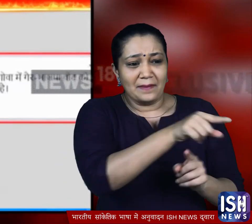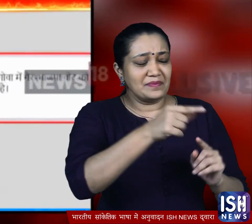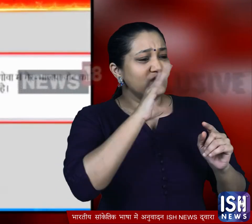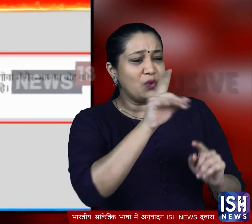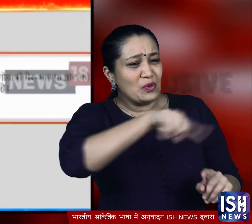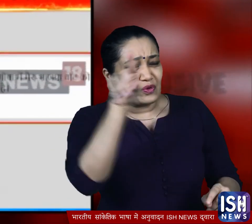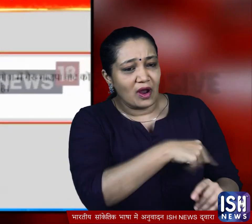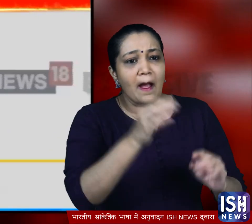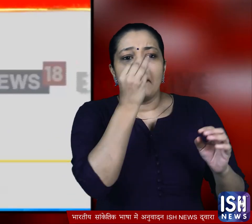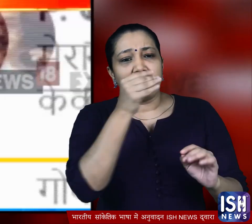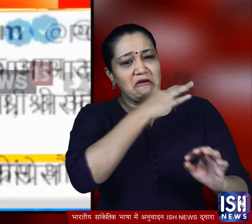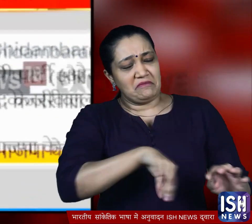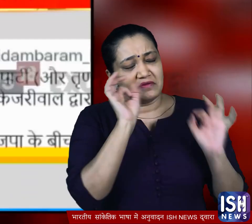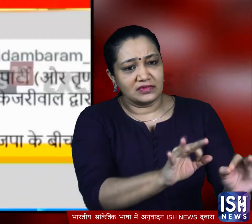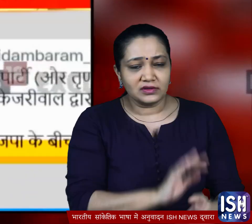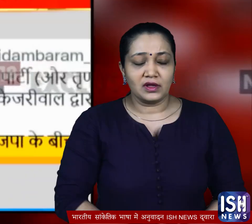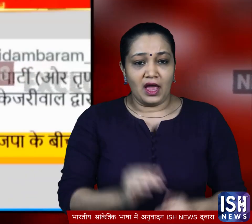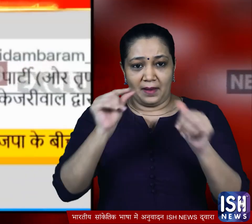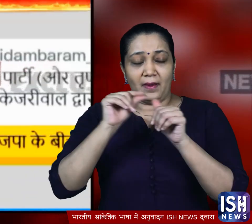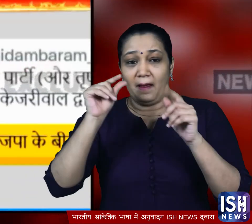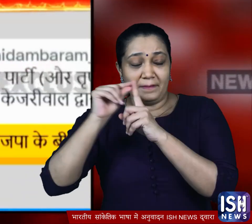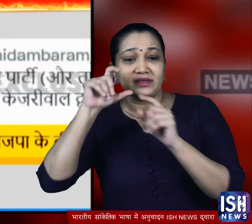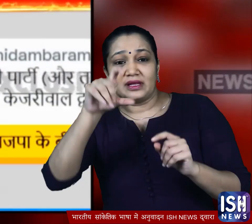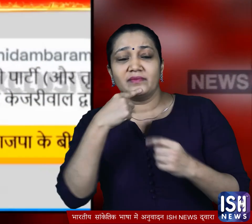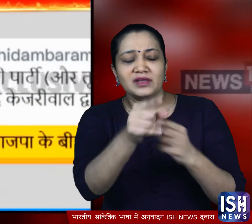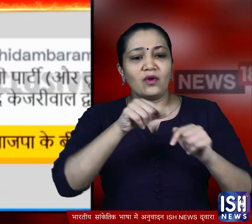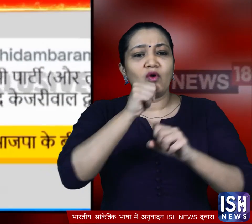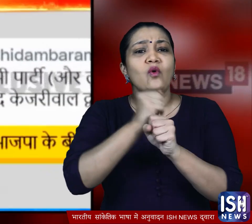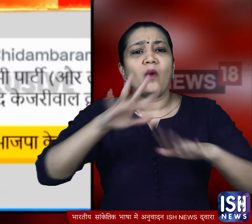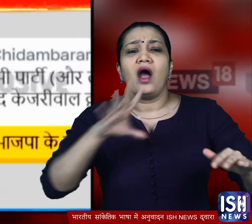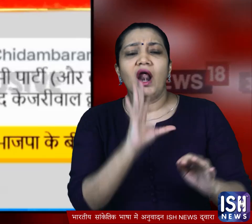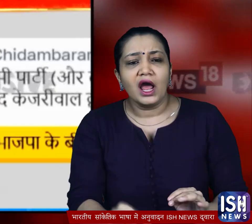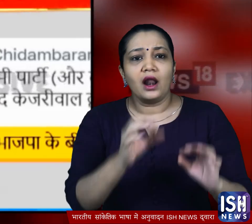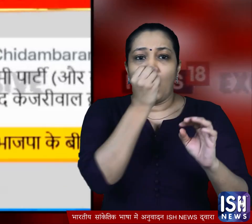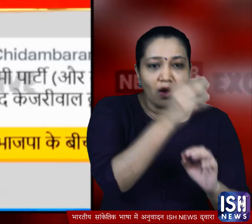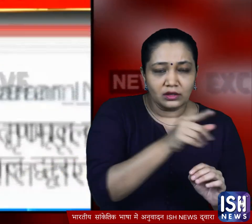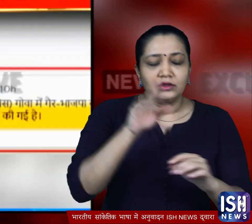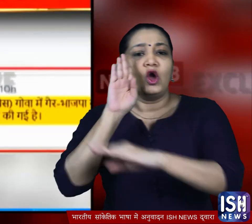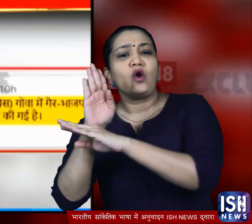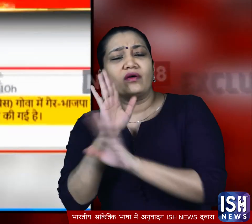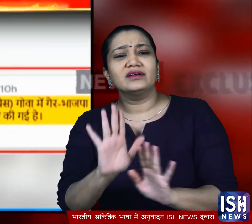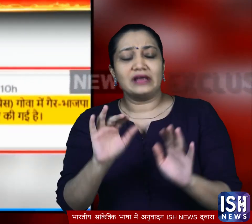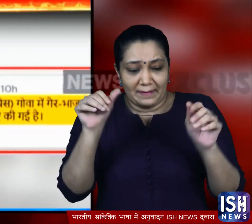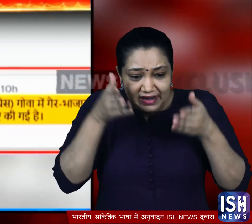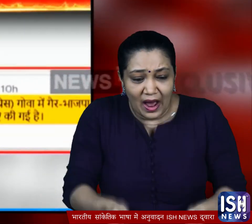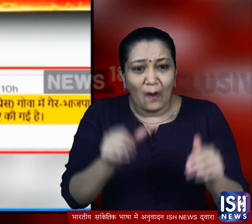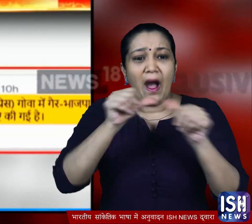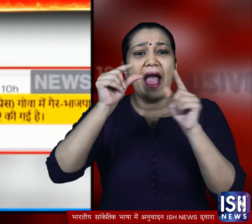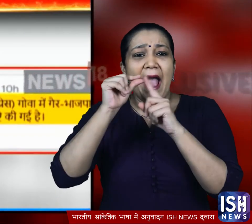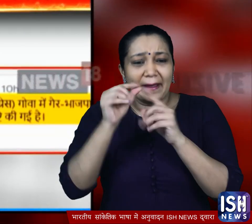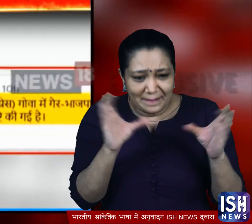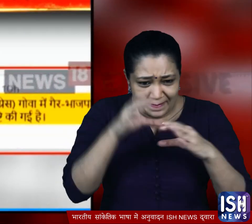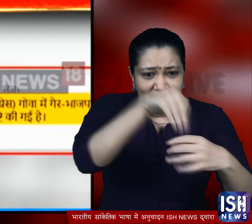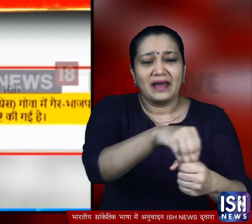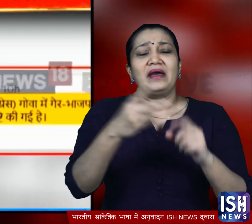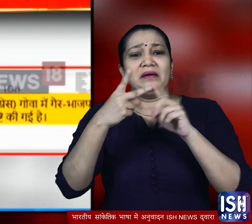फायदा पहुंचाने का आरोप लगाया। ट्वीट में पी चिदम्बरम ने साफ लिखा कि गोवा की लड़ाई केवल बीजेपी और कांग्रेस के बीच है, जबकि आम आदमी पार्टी और टीएमसी